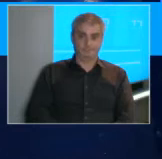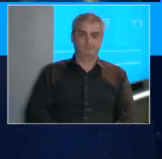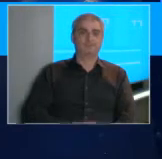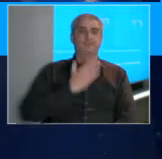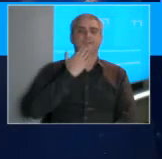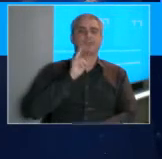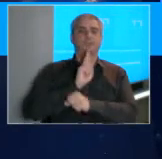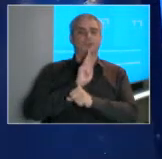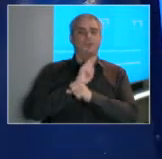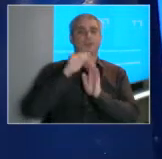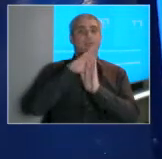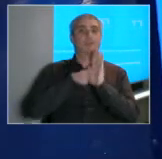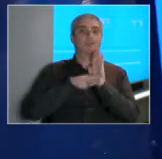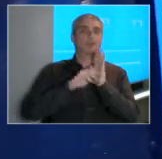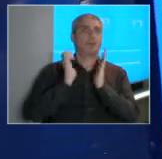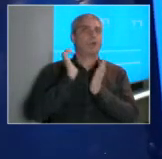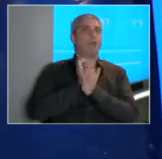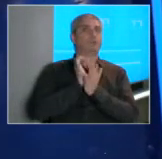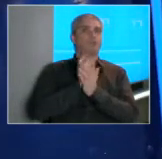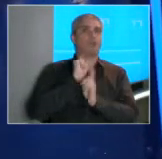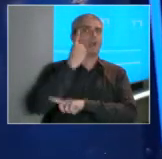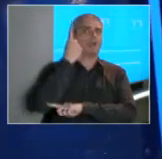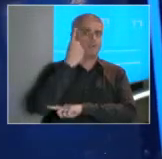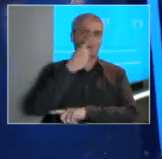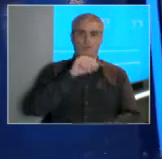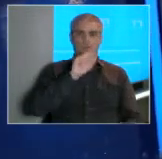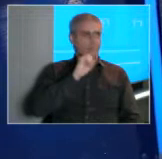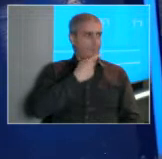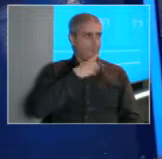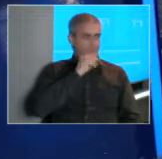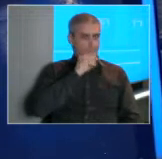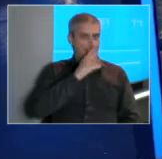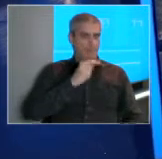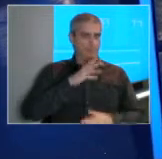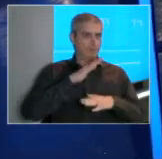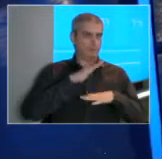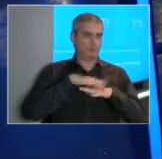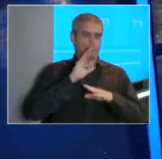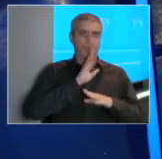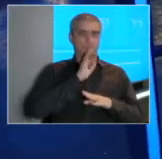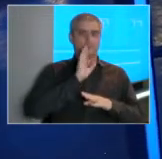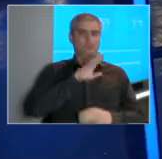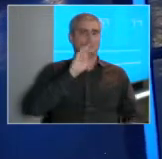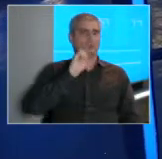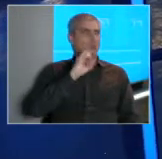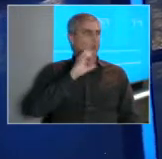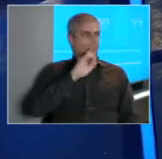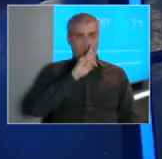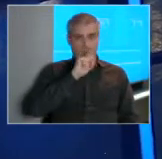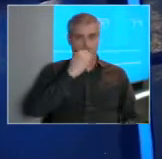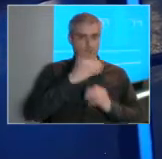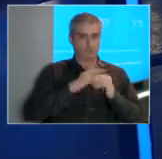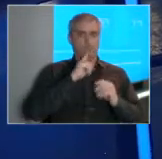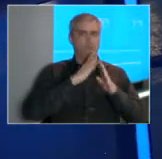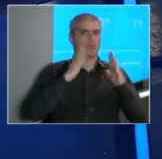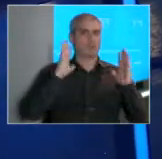ישראל משמרת את דירוג האשראי הגבוה שלה. אומרים מילמן, אנחנו מדברים הרבה על כהונה מאוד בעייתית של משה כחלון, כשהוא מסיים אותה עם